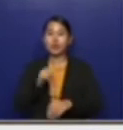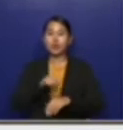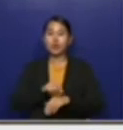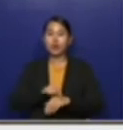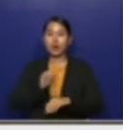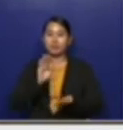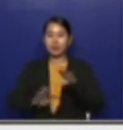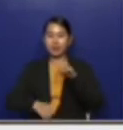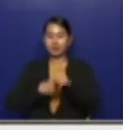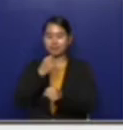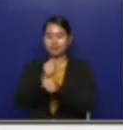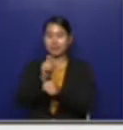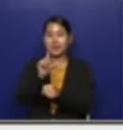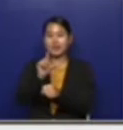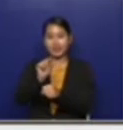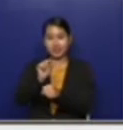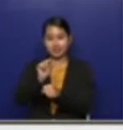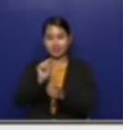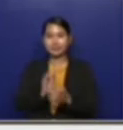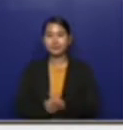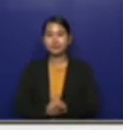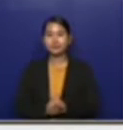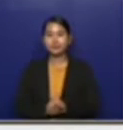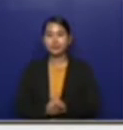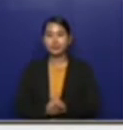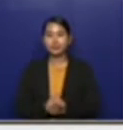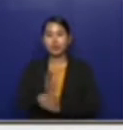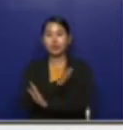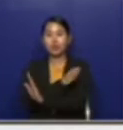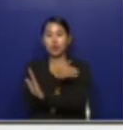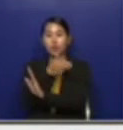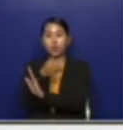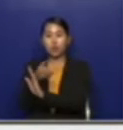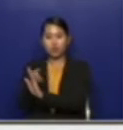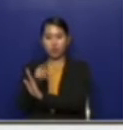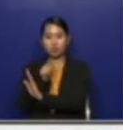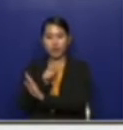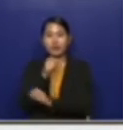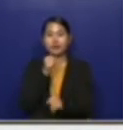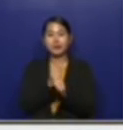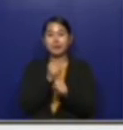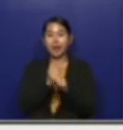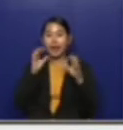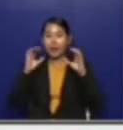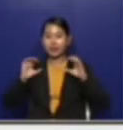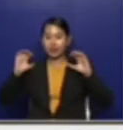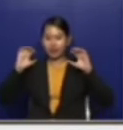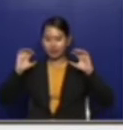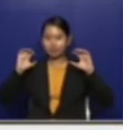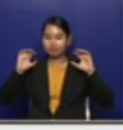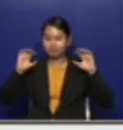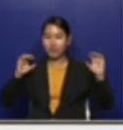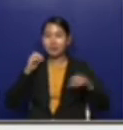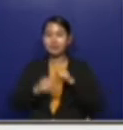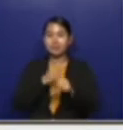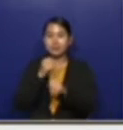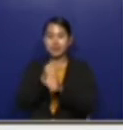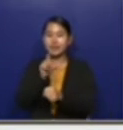ปีและก่อนหน้านั้นอยู่ในภาคราชการอีกกว่า20